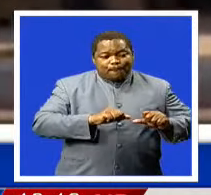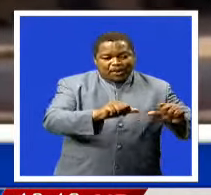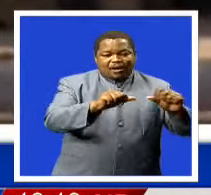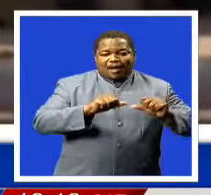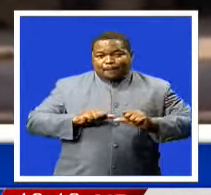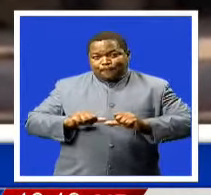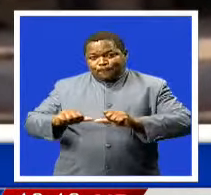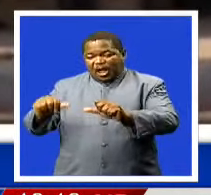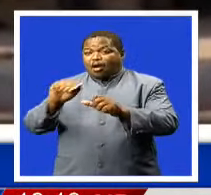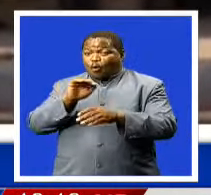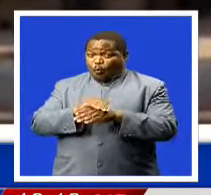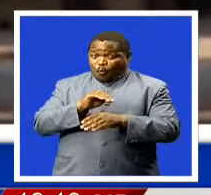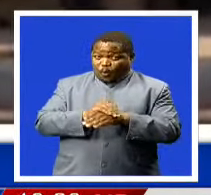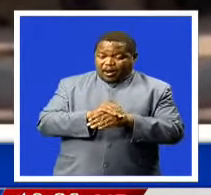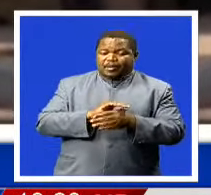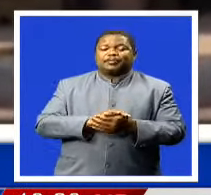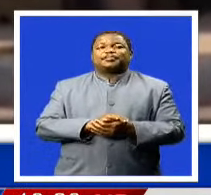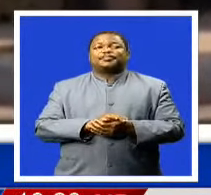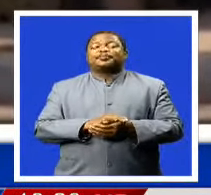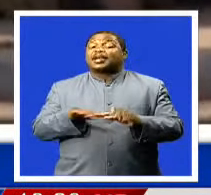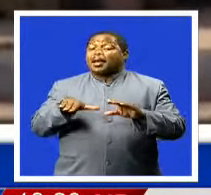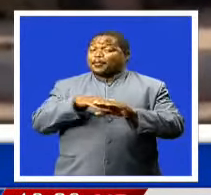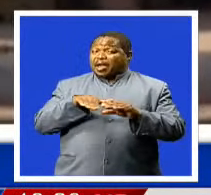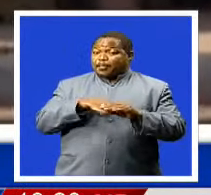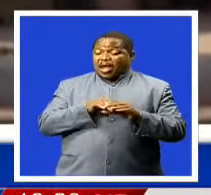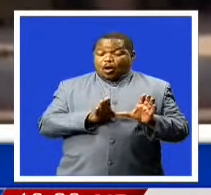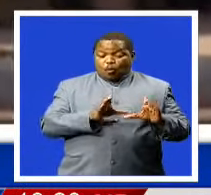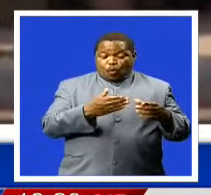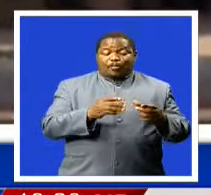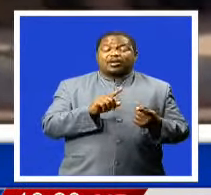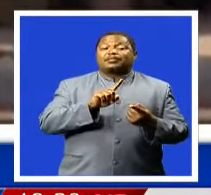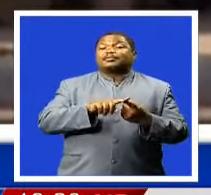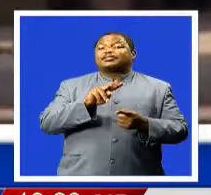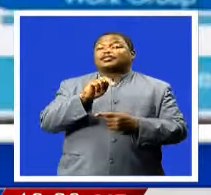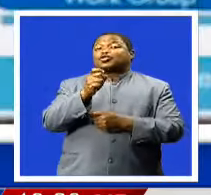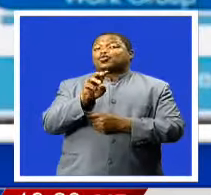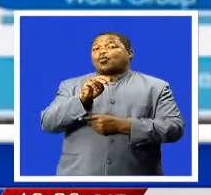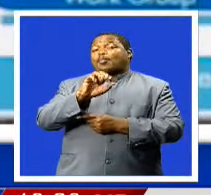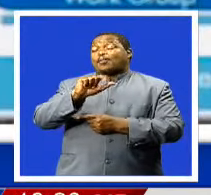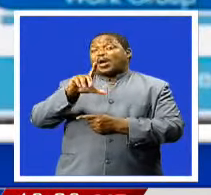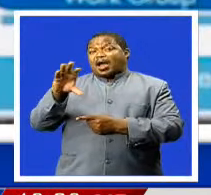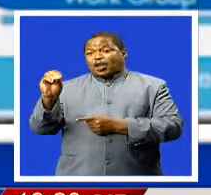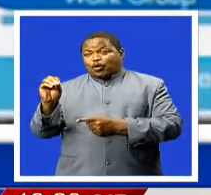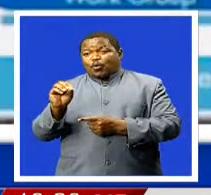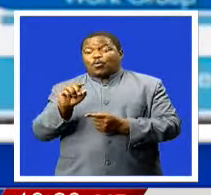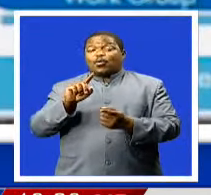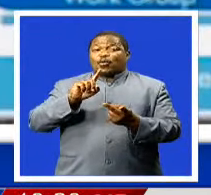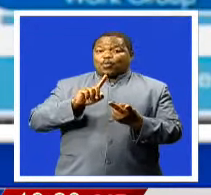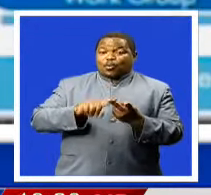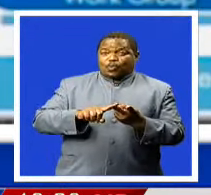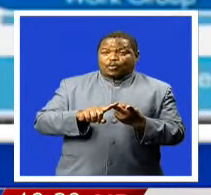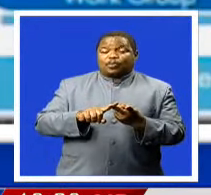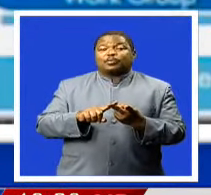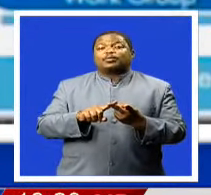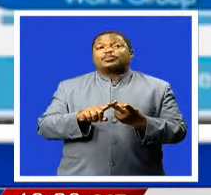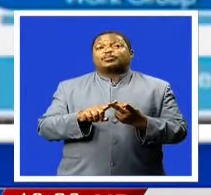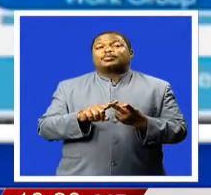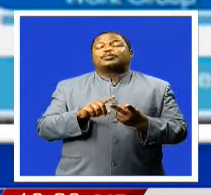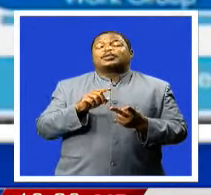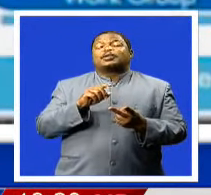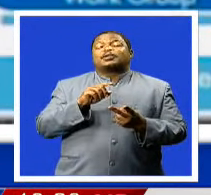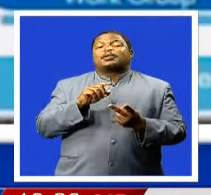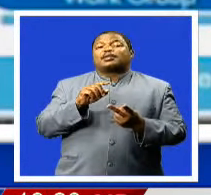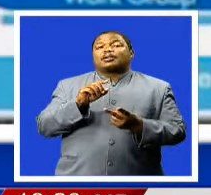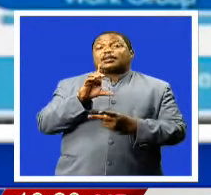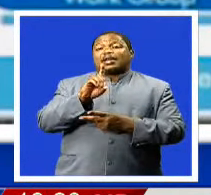letitimele kanzi emalunga alo afake khathi Victor Ncumalo lotawubuka tinhlelo tahulumende nathi